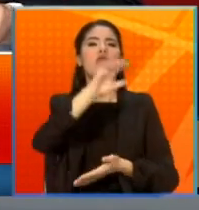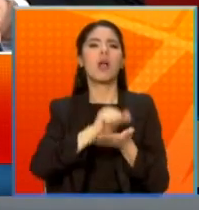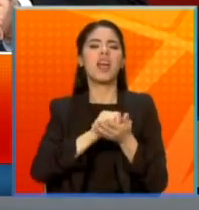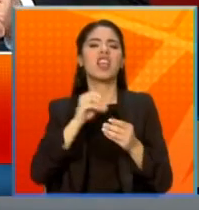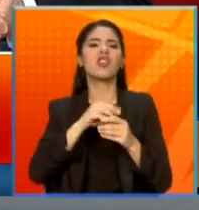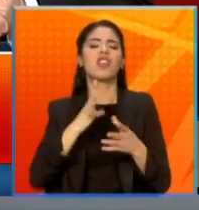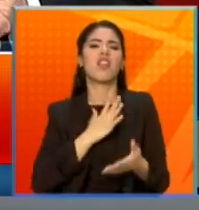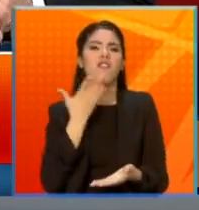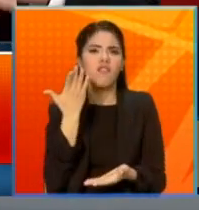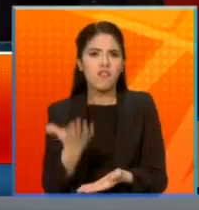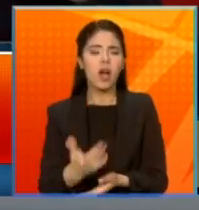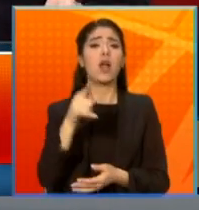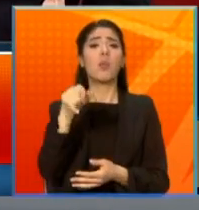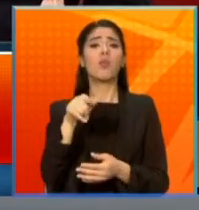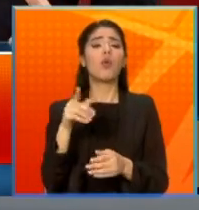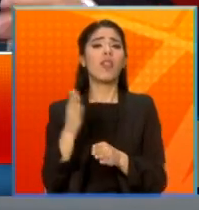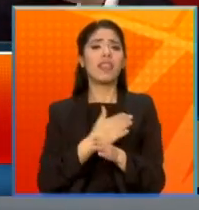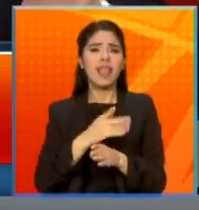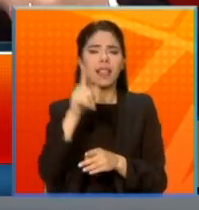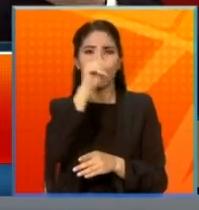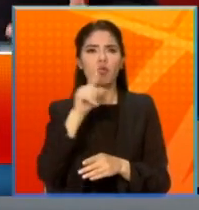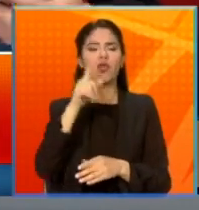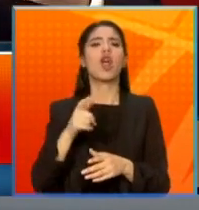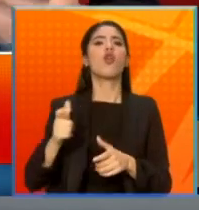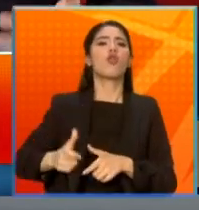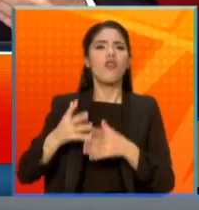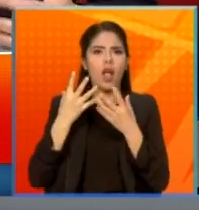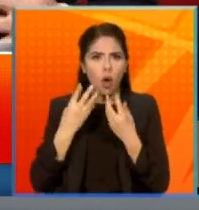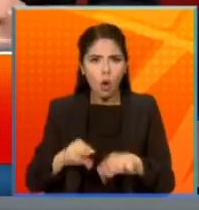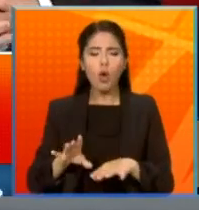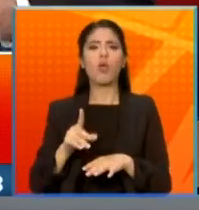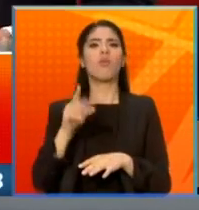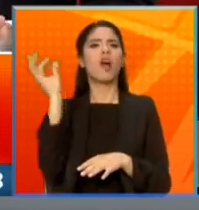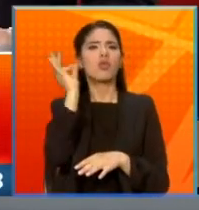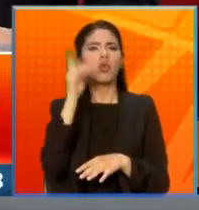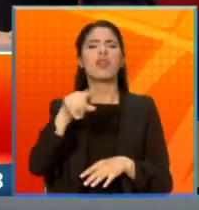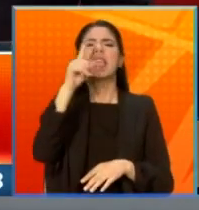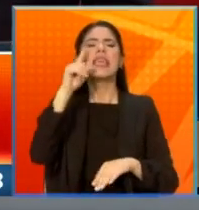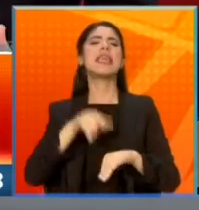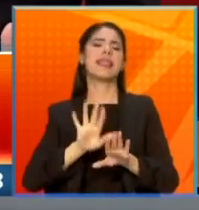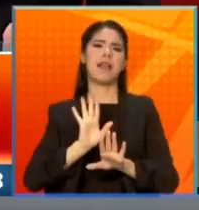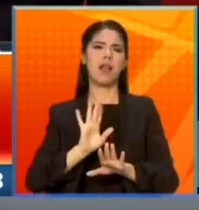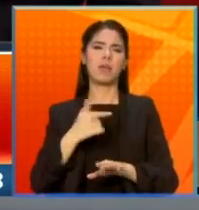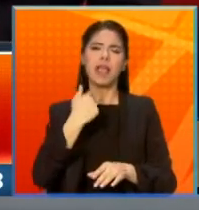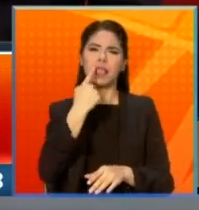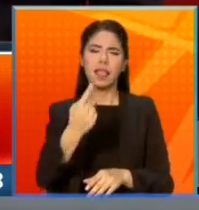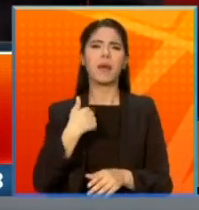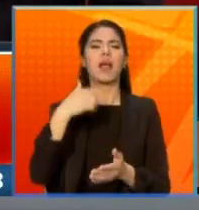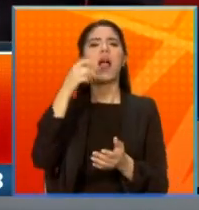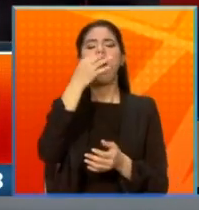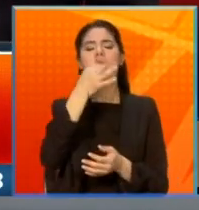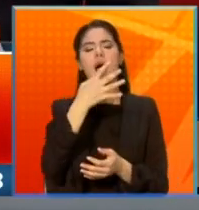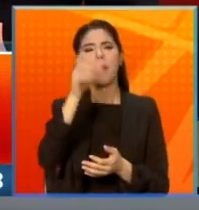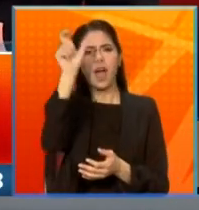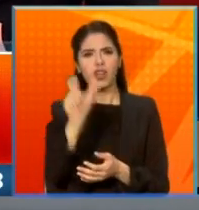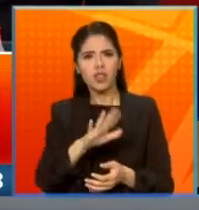dolaşıma girmiş durumda. İşte tam da bu nedenle güvenilir olmayan kaynaklardan duyduklarınıza lütfen inanmayın demek biz haberciler için bir